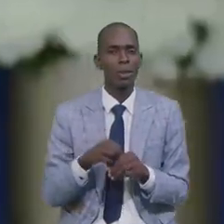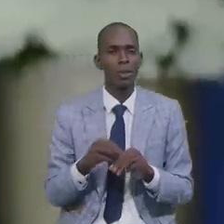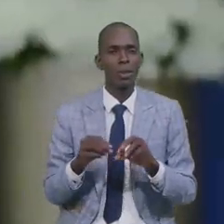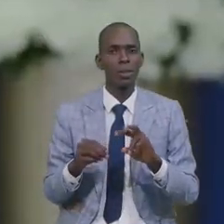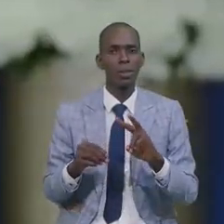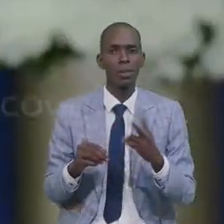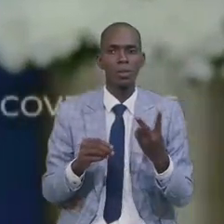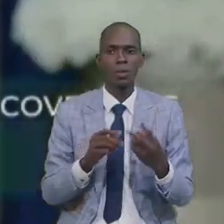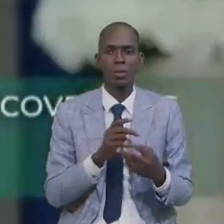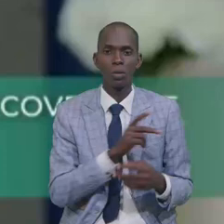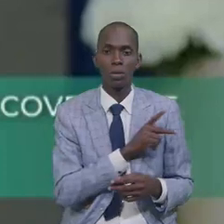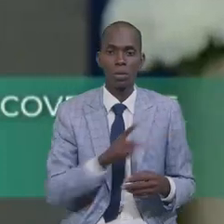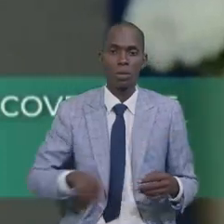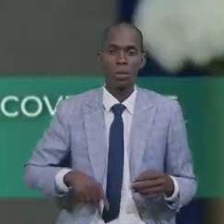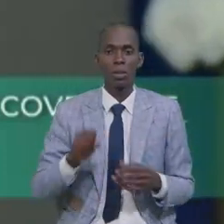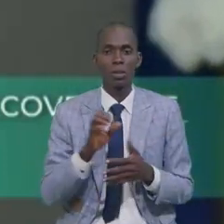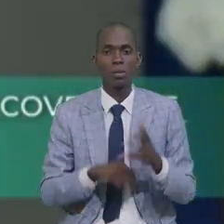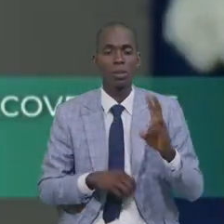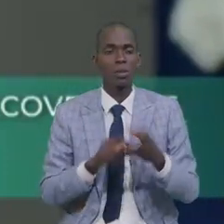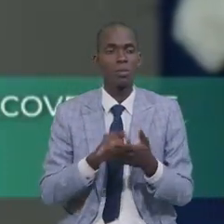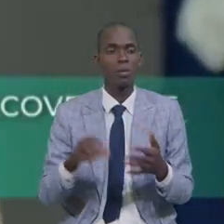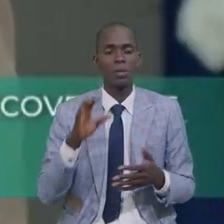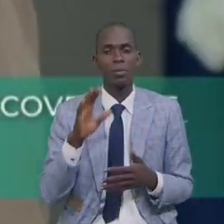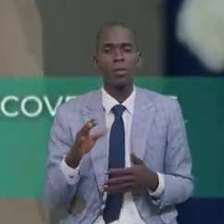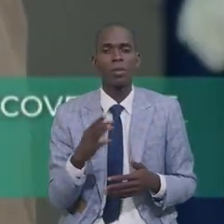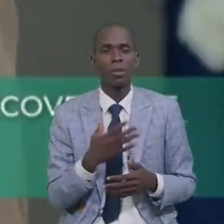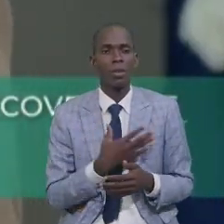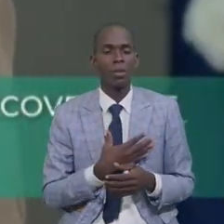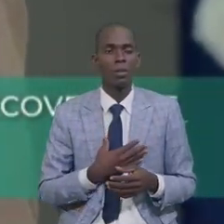En 2 Rois 6, verset 5.